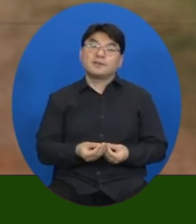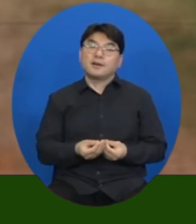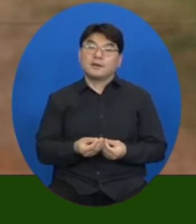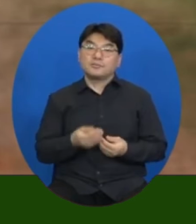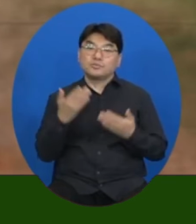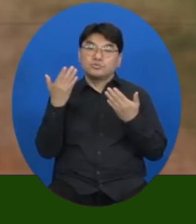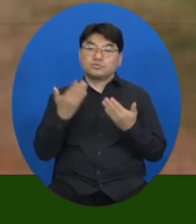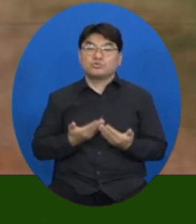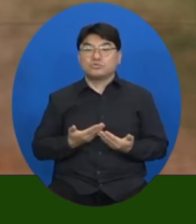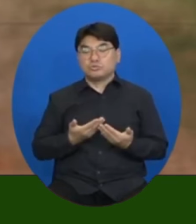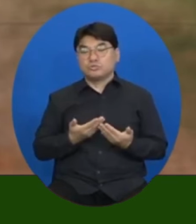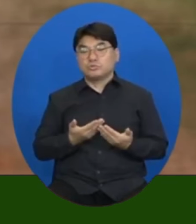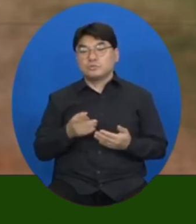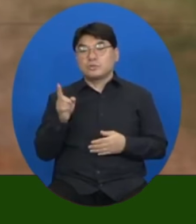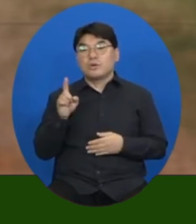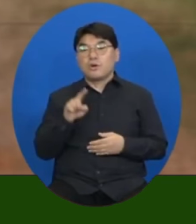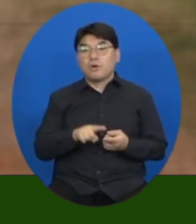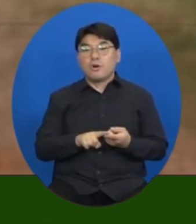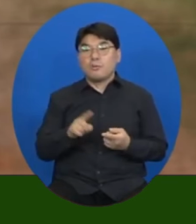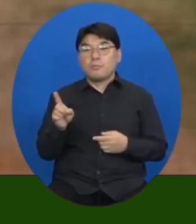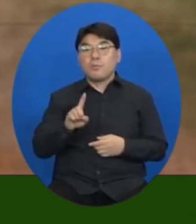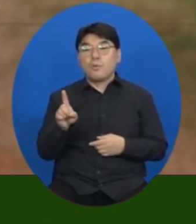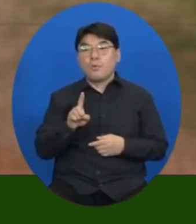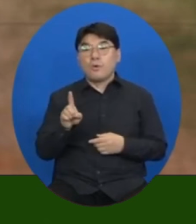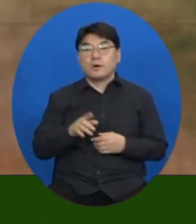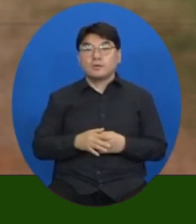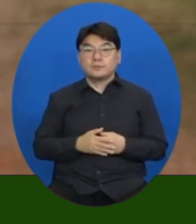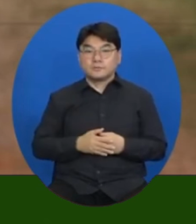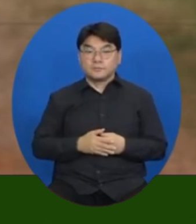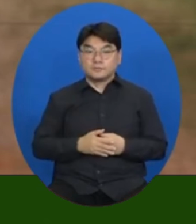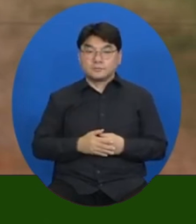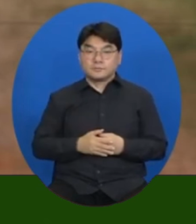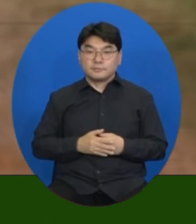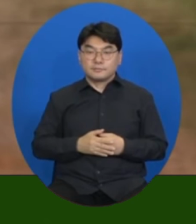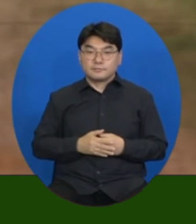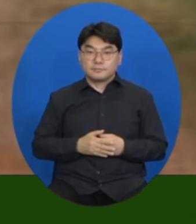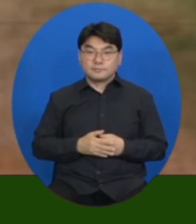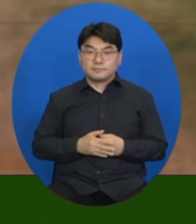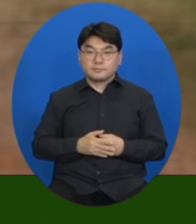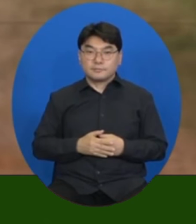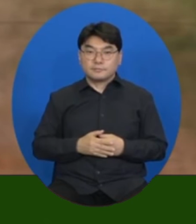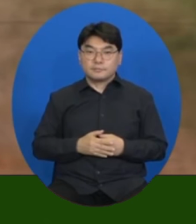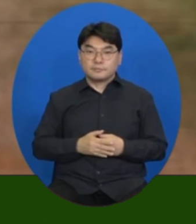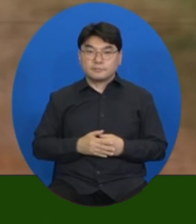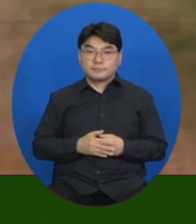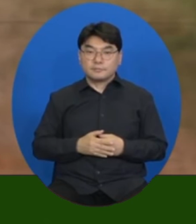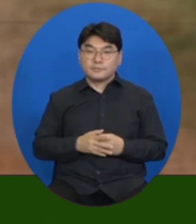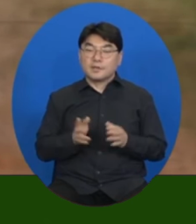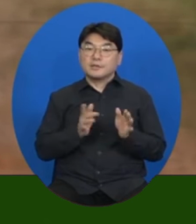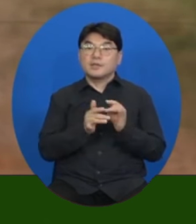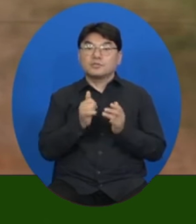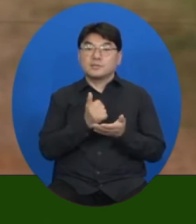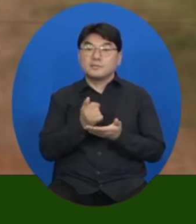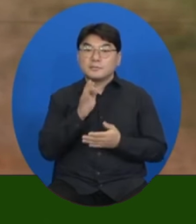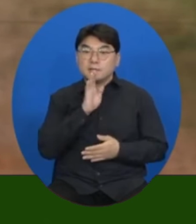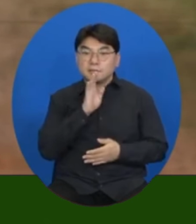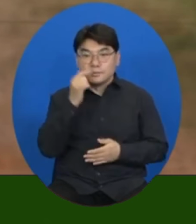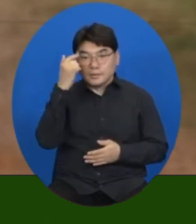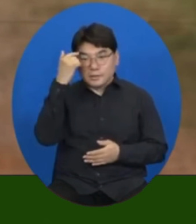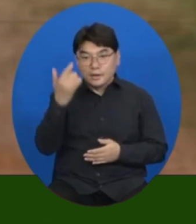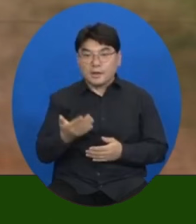있어 너무 평안하고 걱정이 없어라고 하는 그 안정감이 뭐냐 이거예요 그것이 예수님이십니다